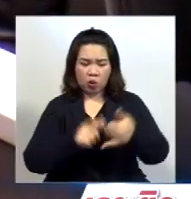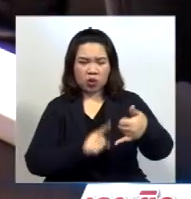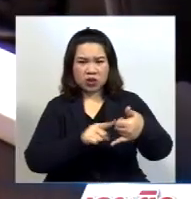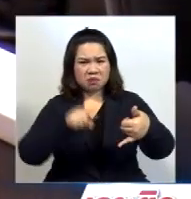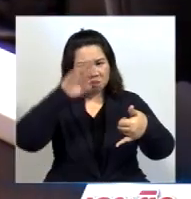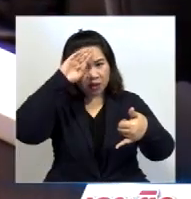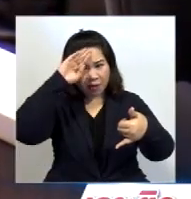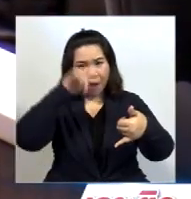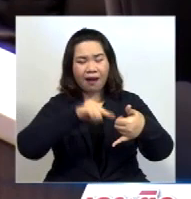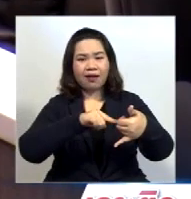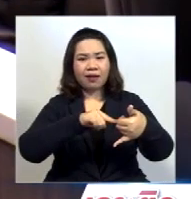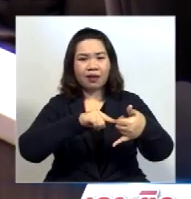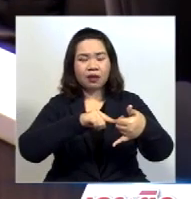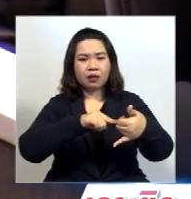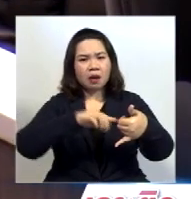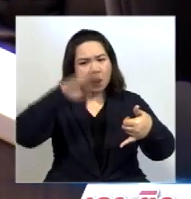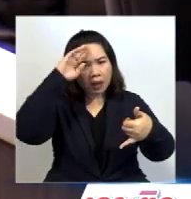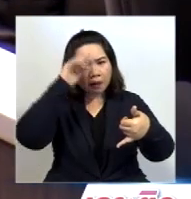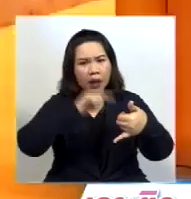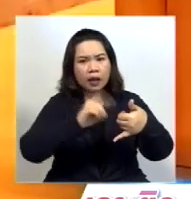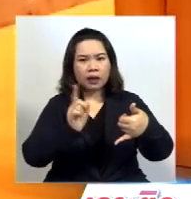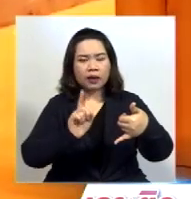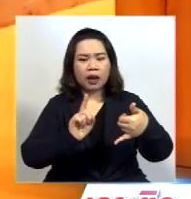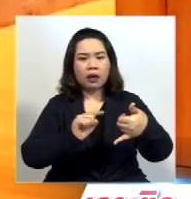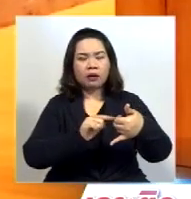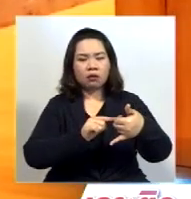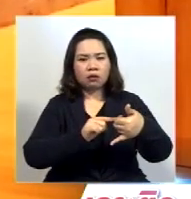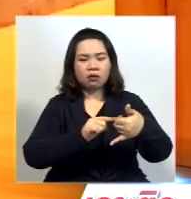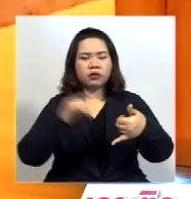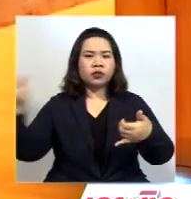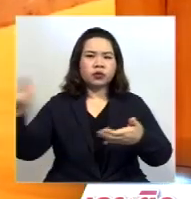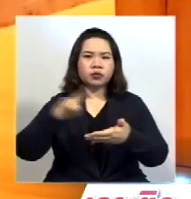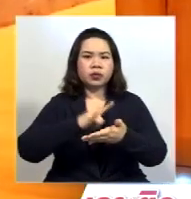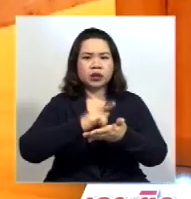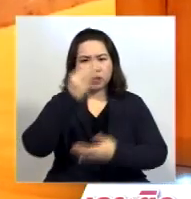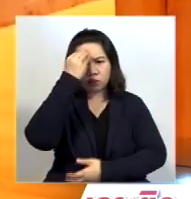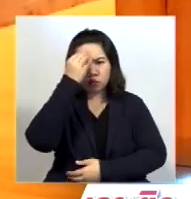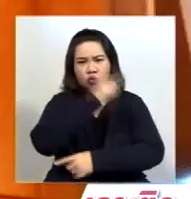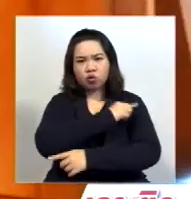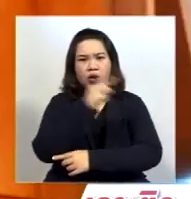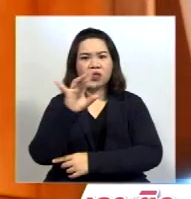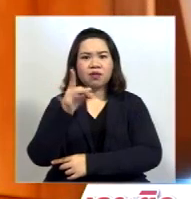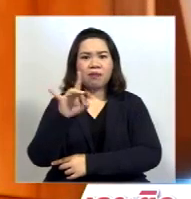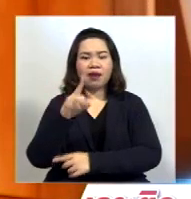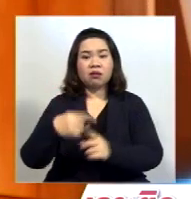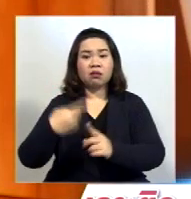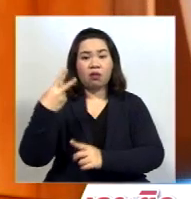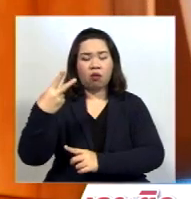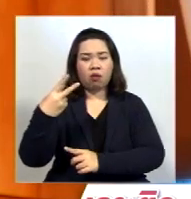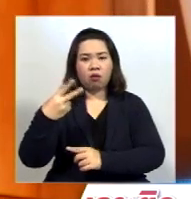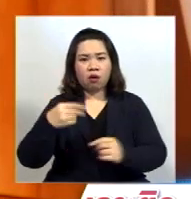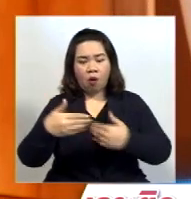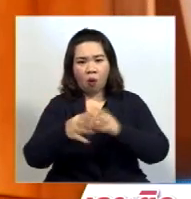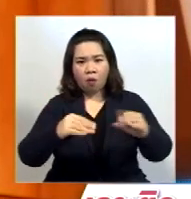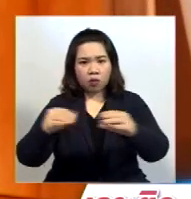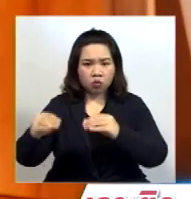าการป่วยเป็นไข้แล้วเป็นประเด็นก็คือส.ส.คนดังกล่าวเนี่ยเพิ่งจะกลับมาจากญี่ปุ่นเมื่อวันที่18กุมภาพันธ์ที่ประชุมก็มี